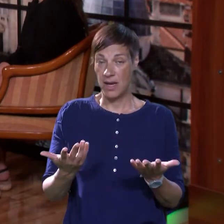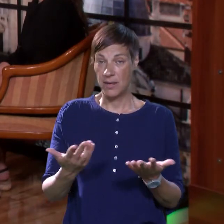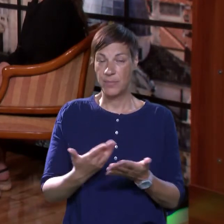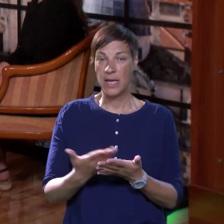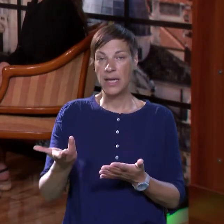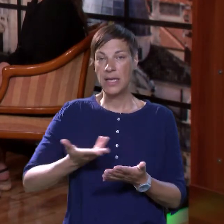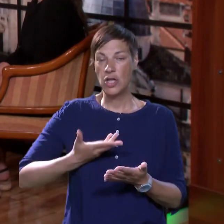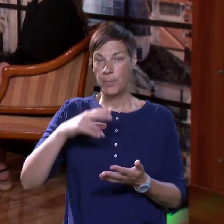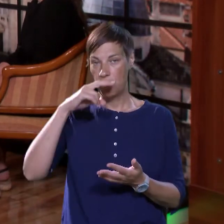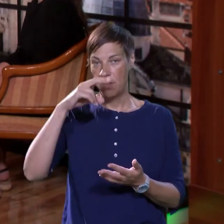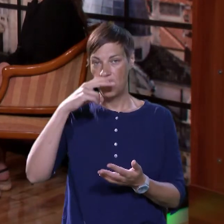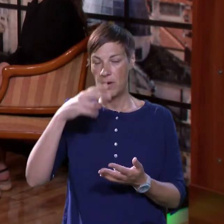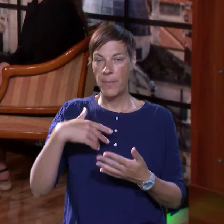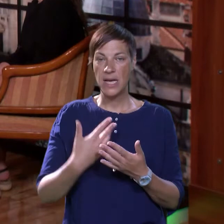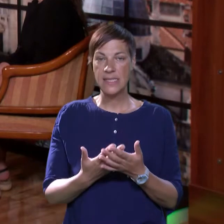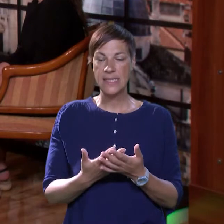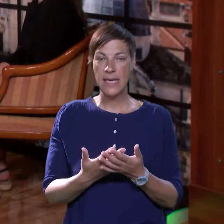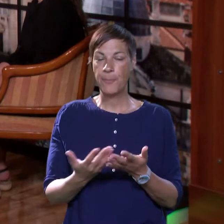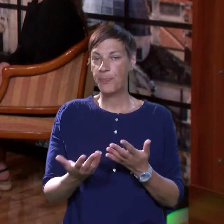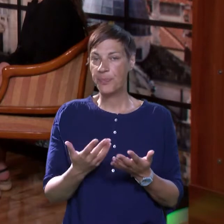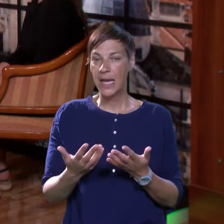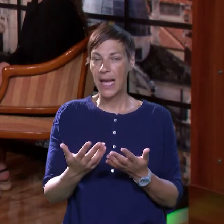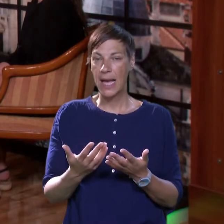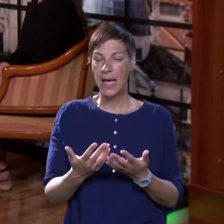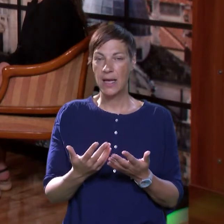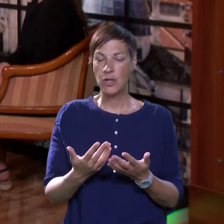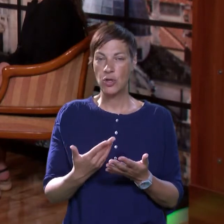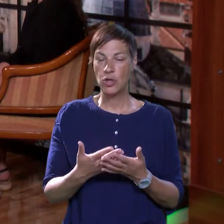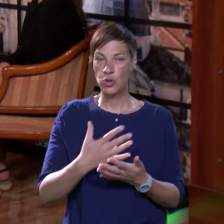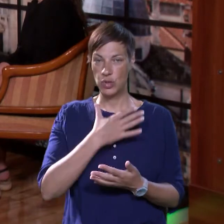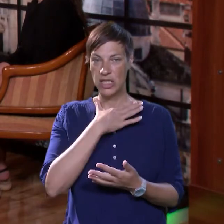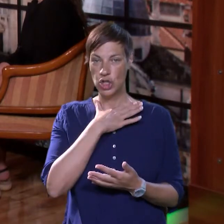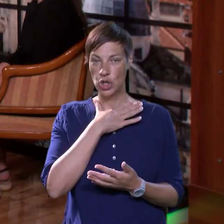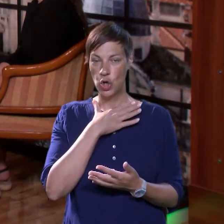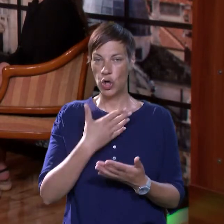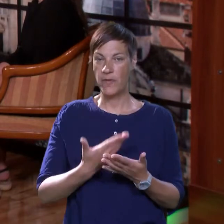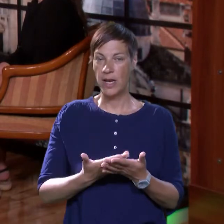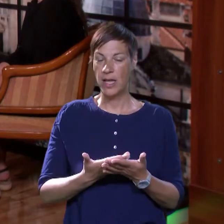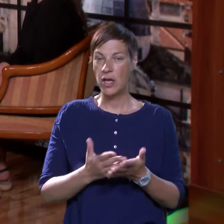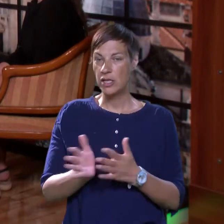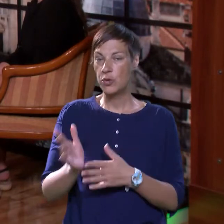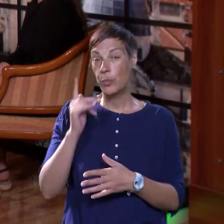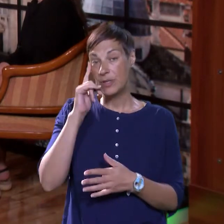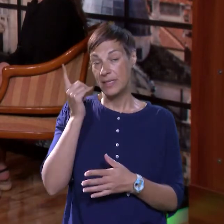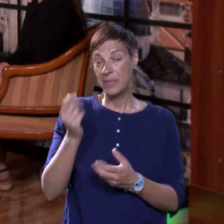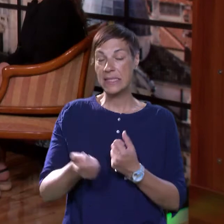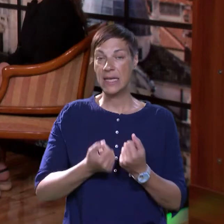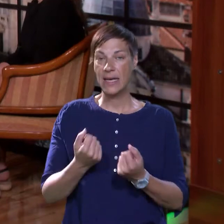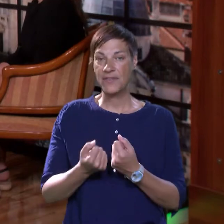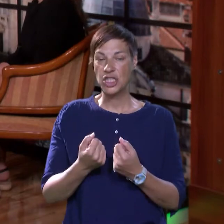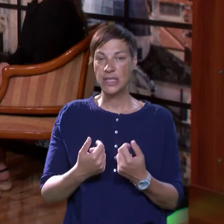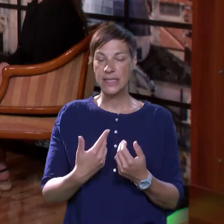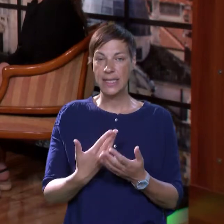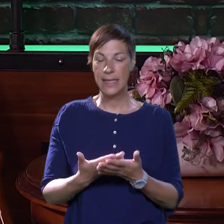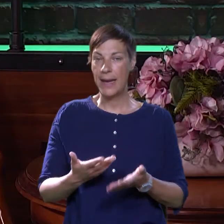raspolaganju. Dobijemo neke informacije i o tome na koji način su se školovali, koja su njihova posebna znanja i vještine,